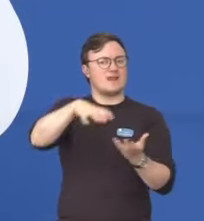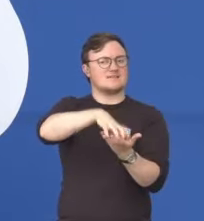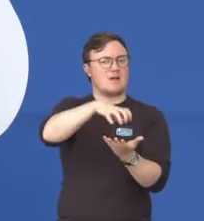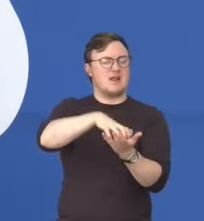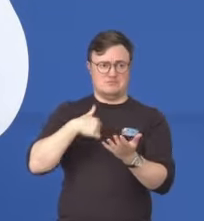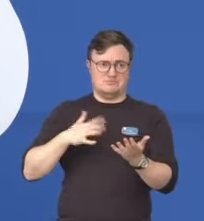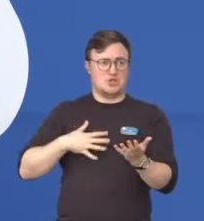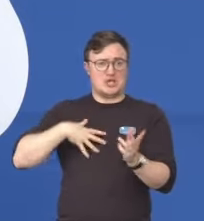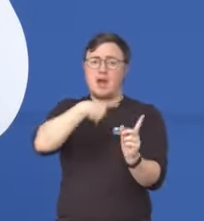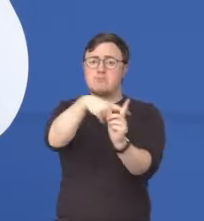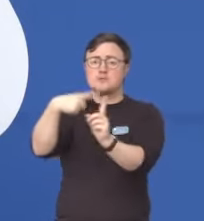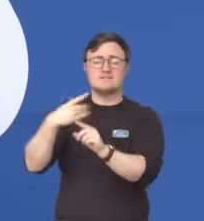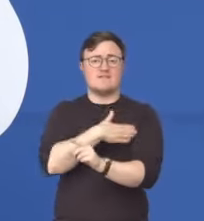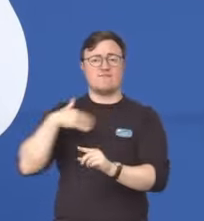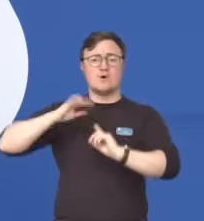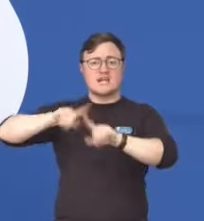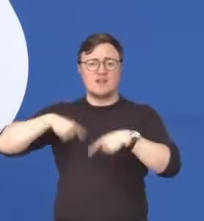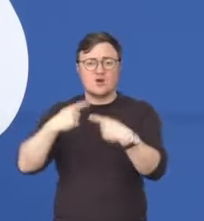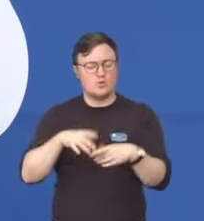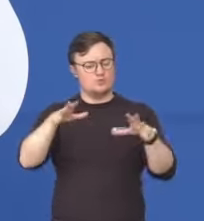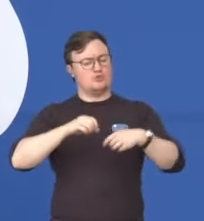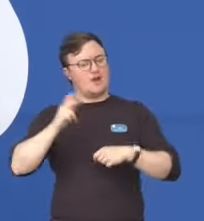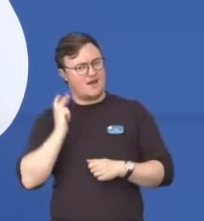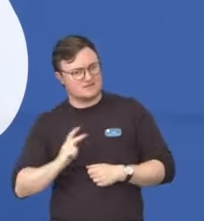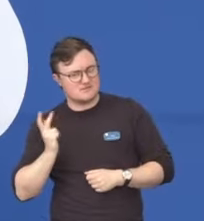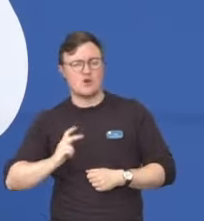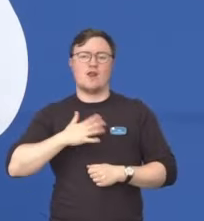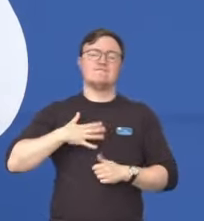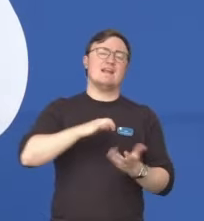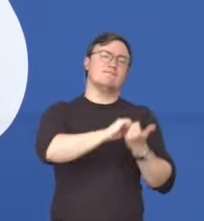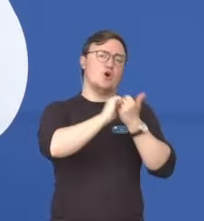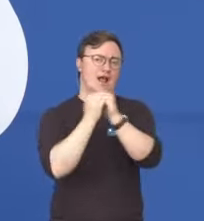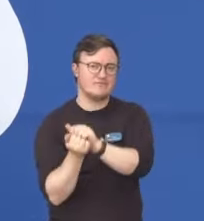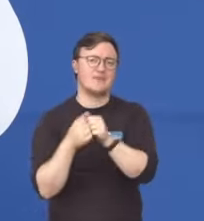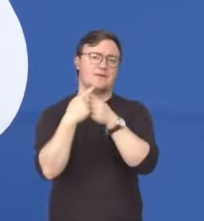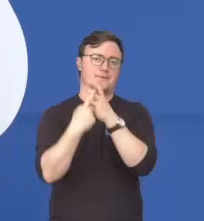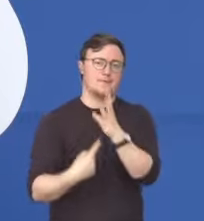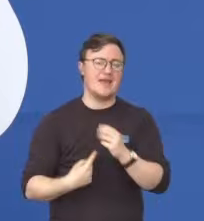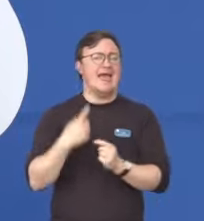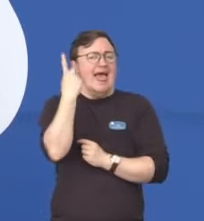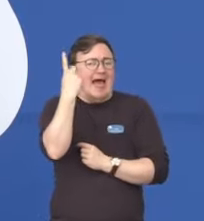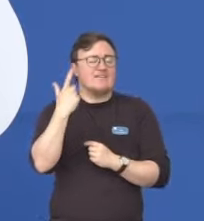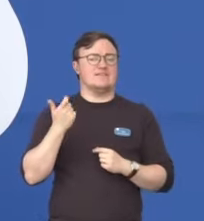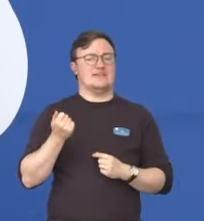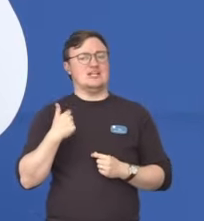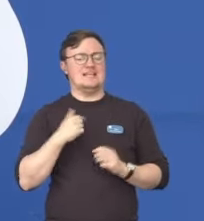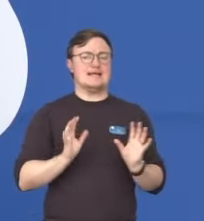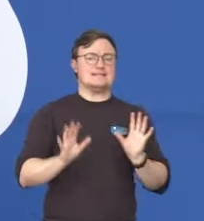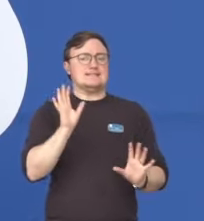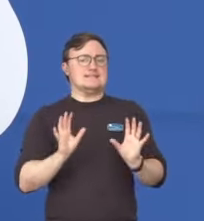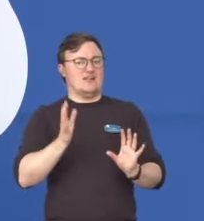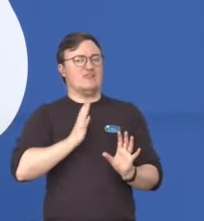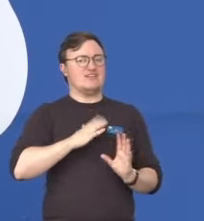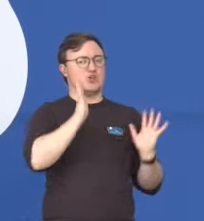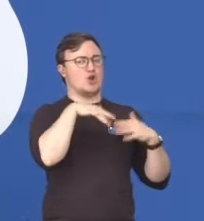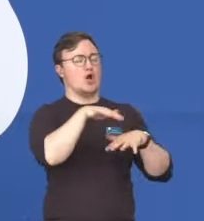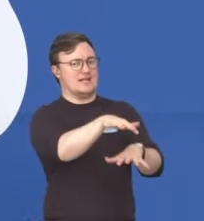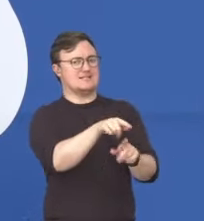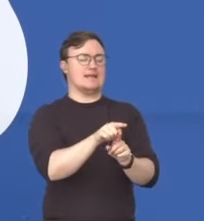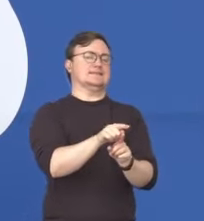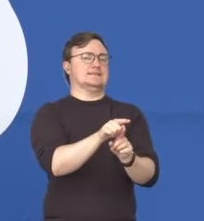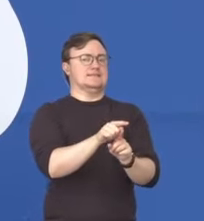vår generation som ansvarstagande, som några som vill förändra och så vidare. Jag är lite rädd för vissa typer av rörelser. Bland annat så